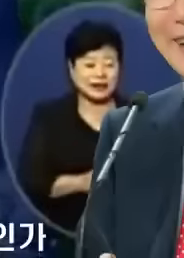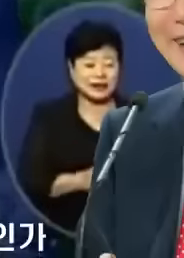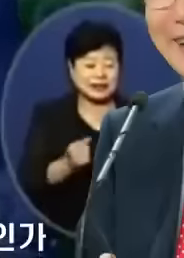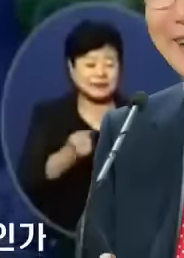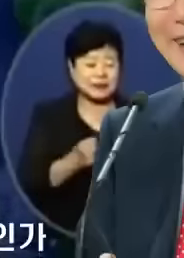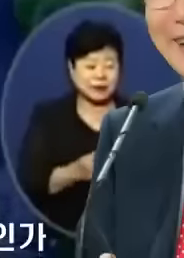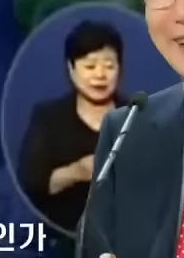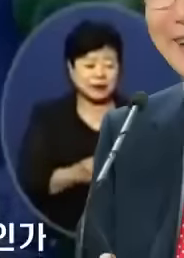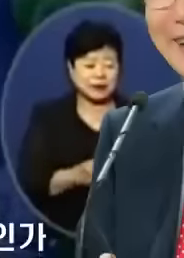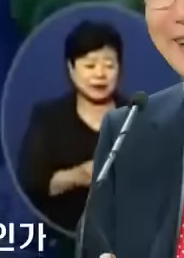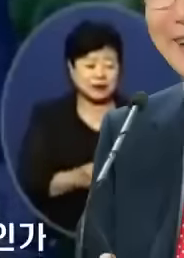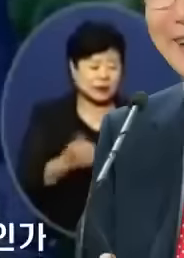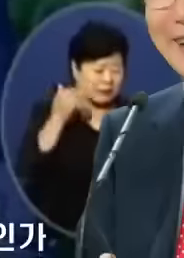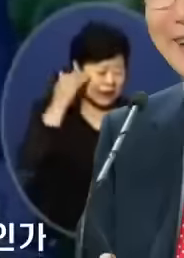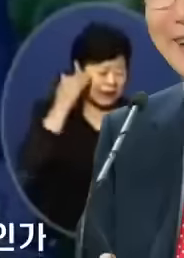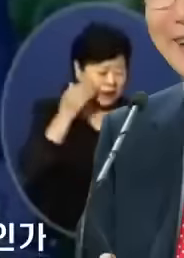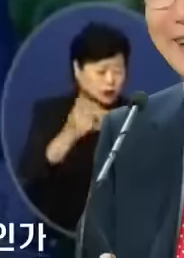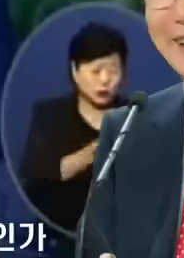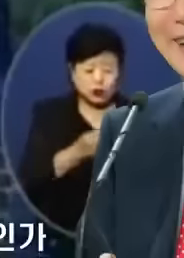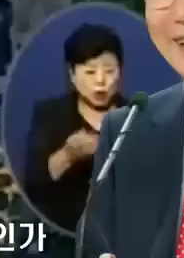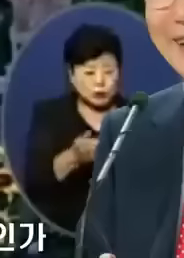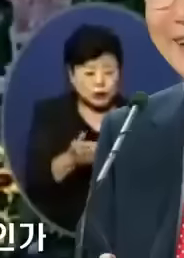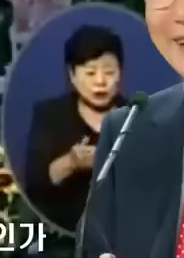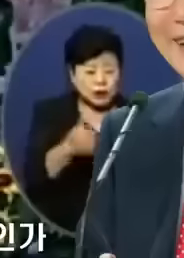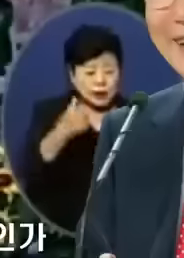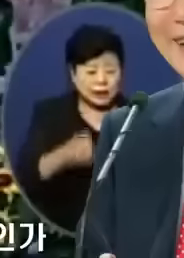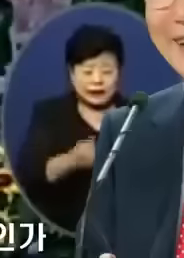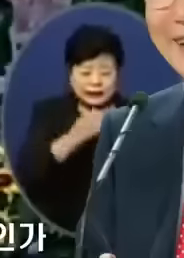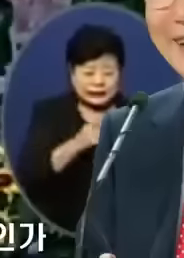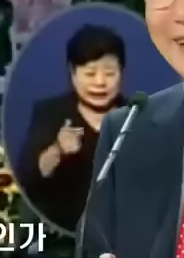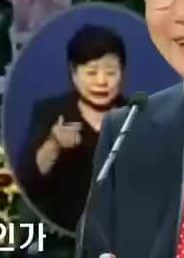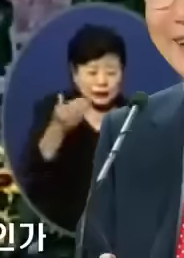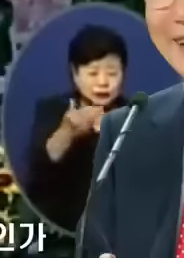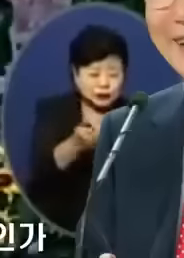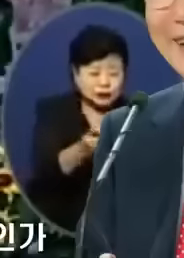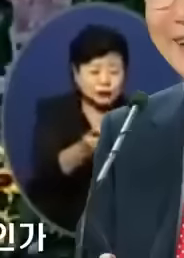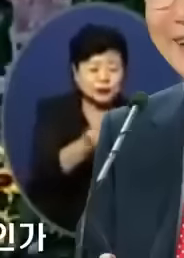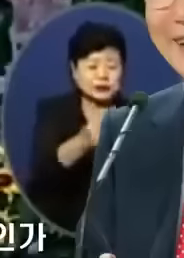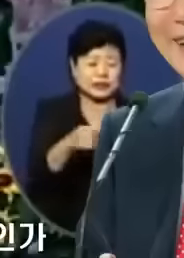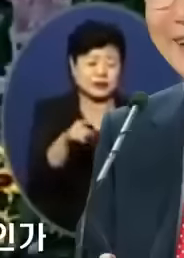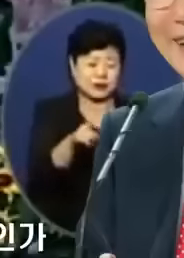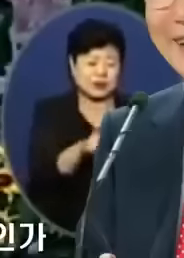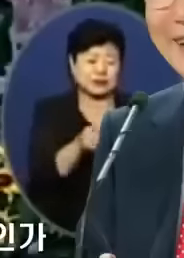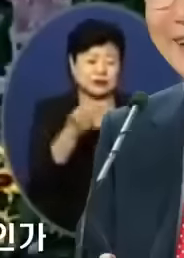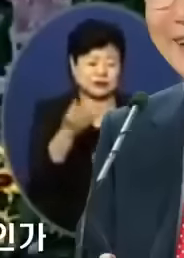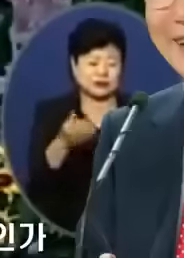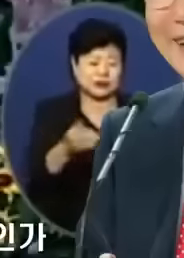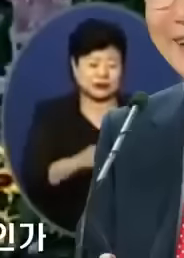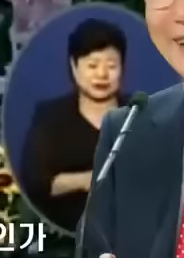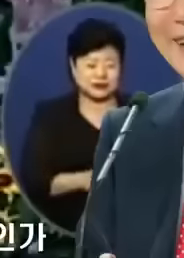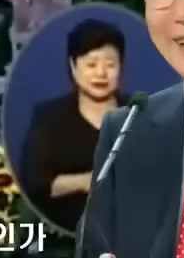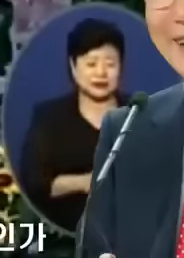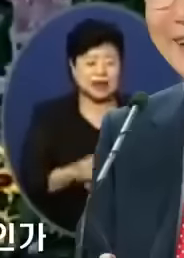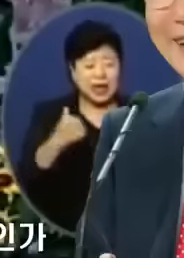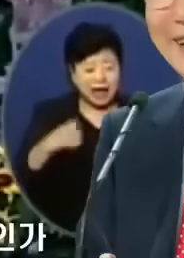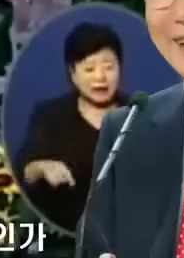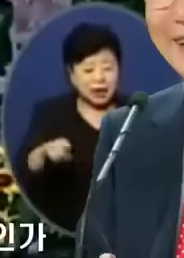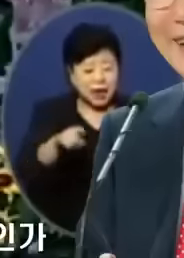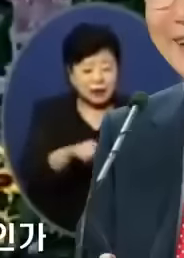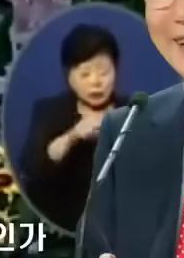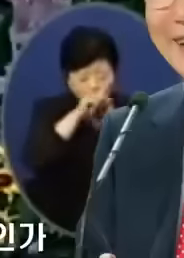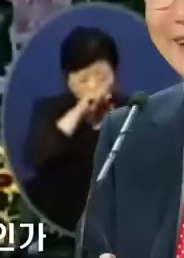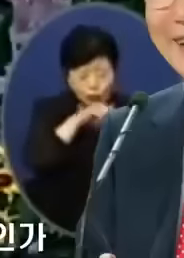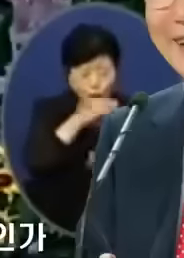우리에게 손댈 원수가 없다는 것입니다. 자기 아들을 아끼지 아니하시고 우리 모든 사람을 위하여 내어주신 이가 어찌 그 아들과